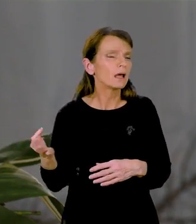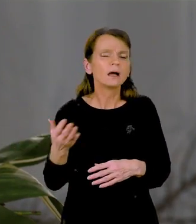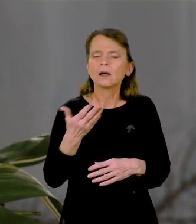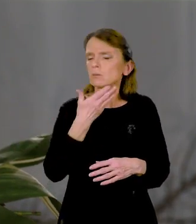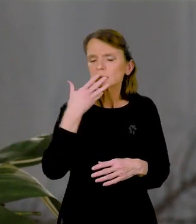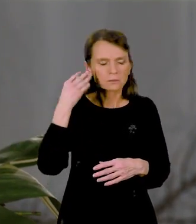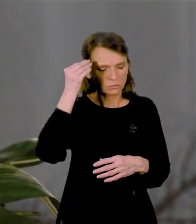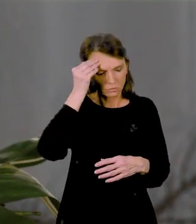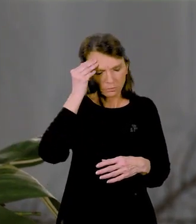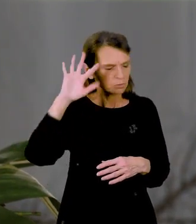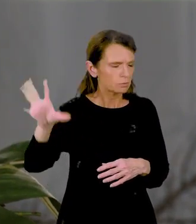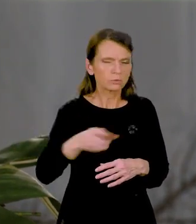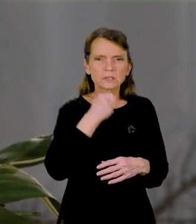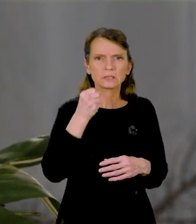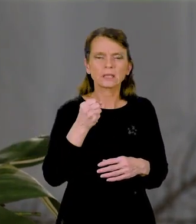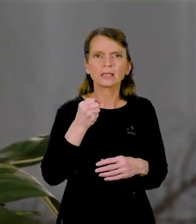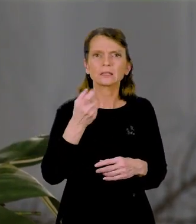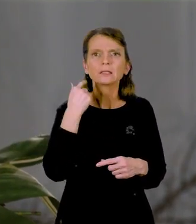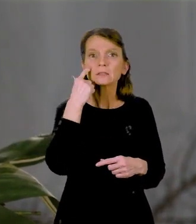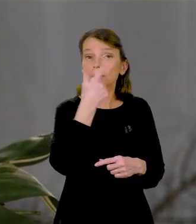Brezup prihodnjih oduzet spred oči.